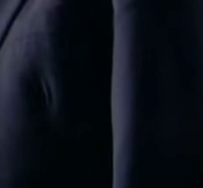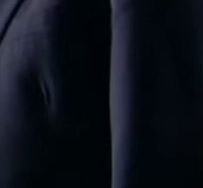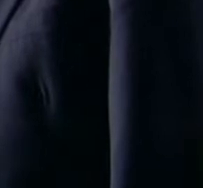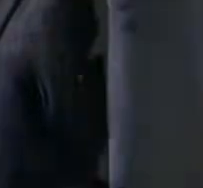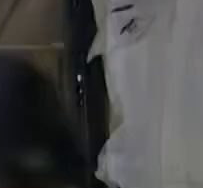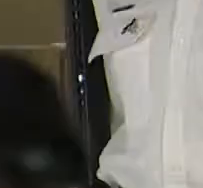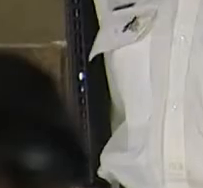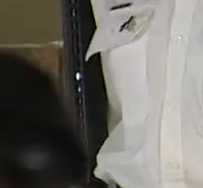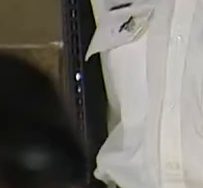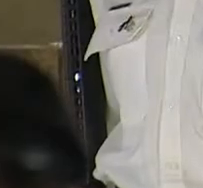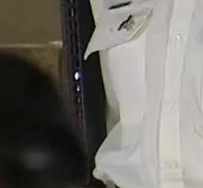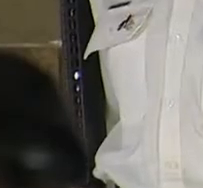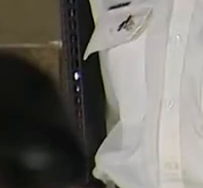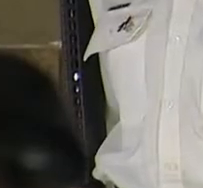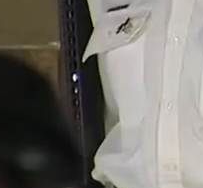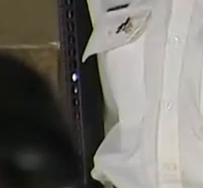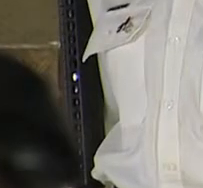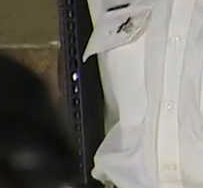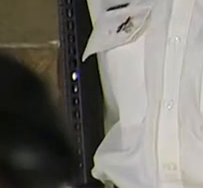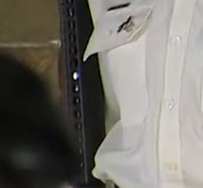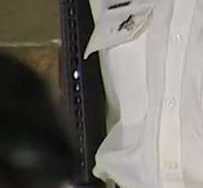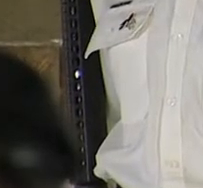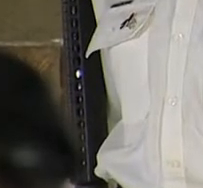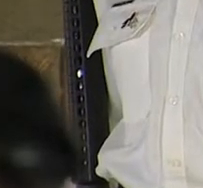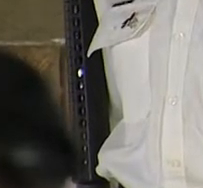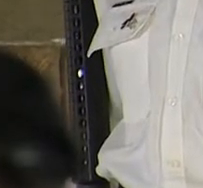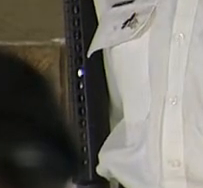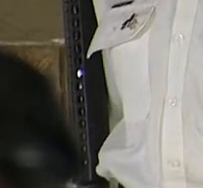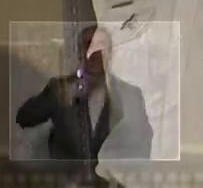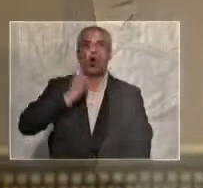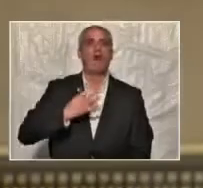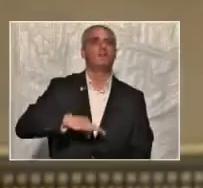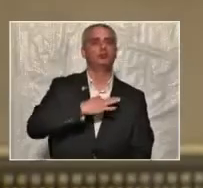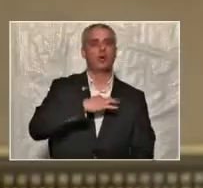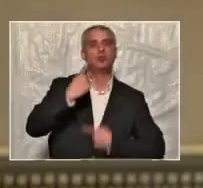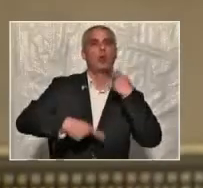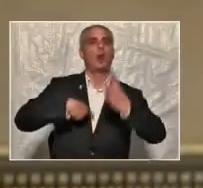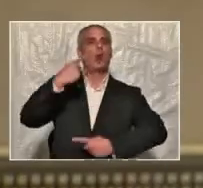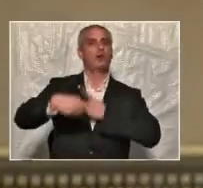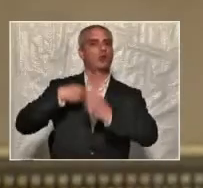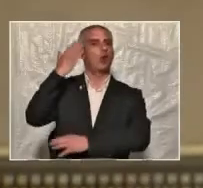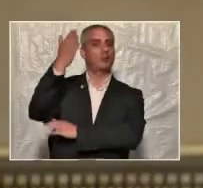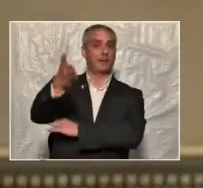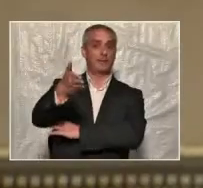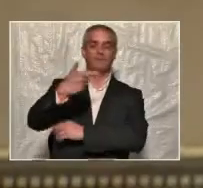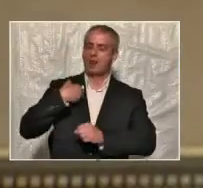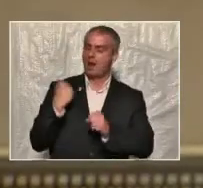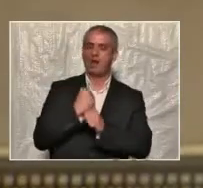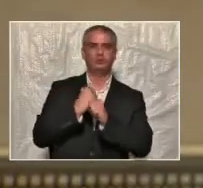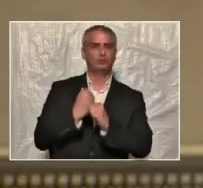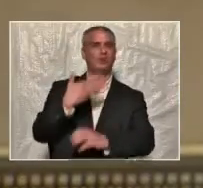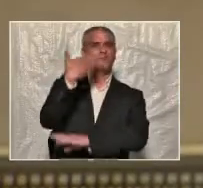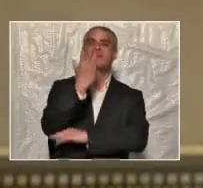זו חובתנו לנופלים, זו חובתנו לכם, זו חובתנו לדורות הבאים, לקיים